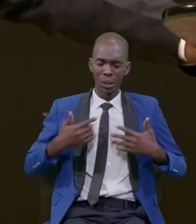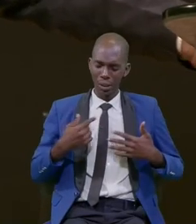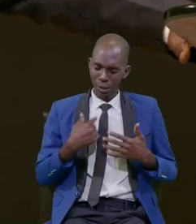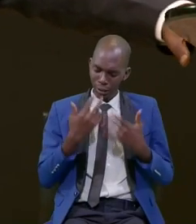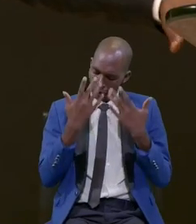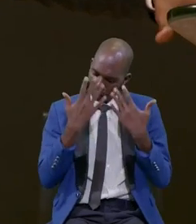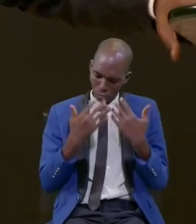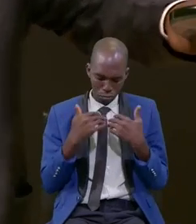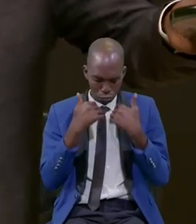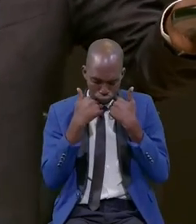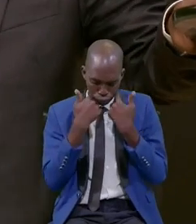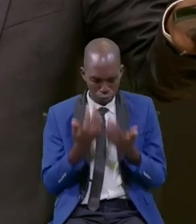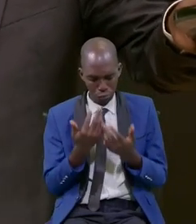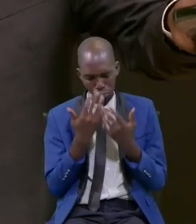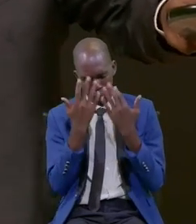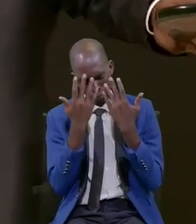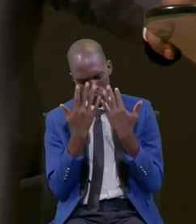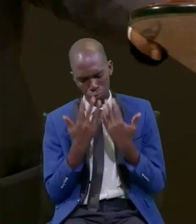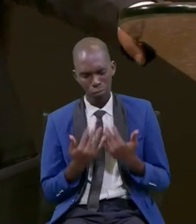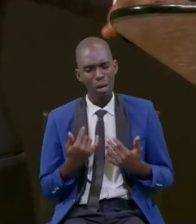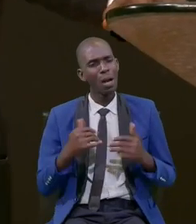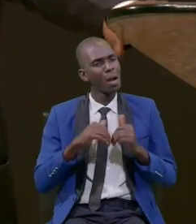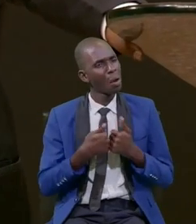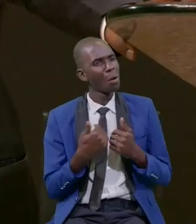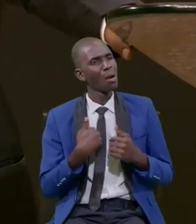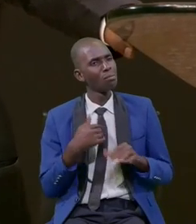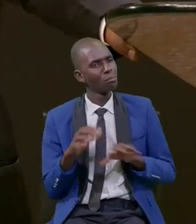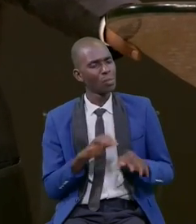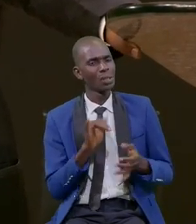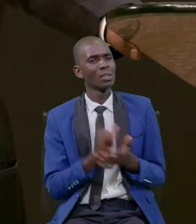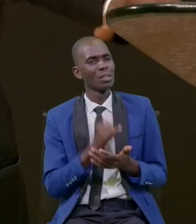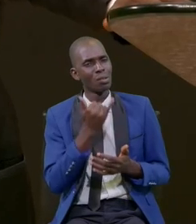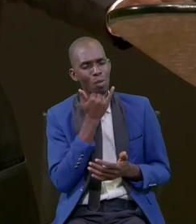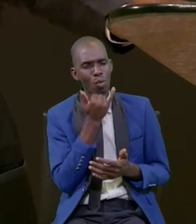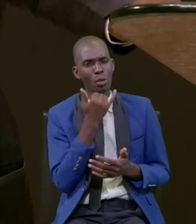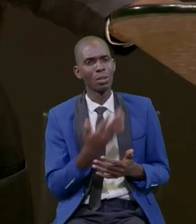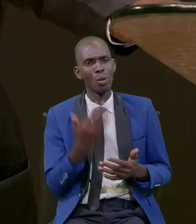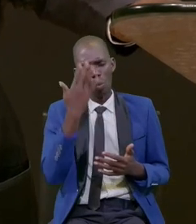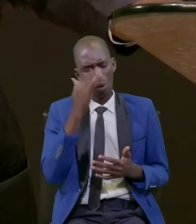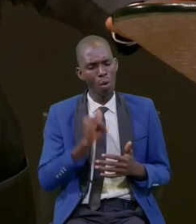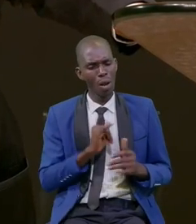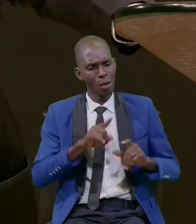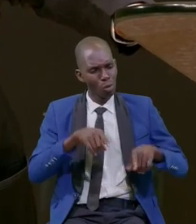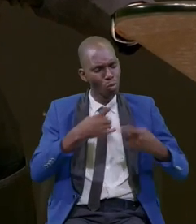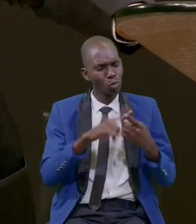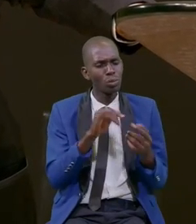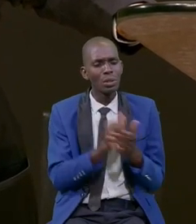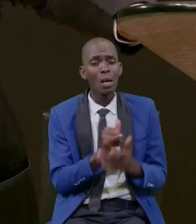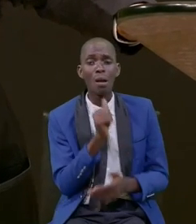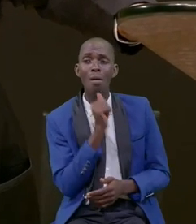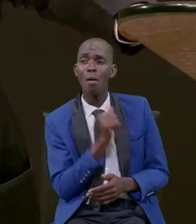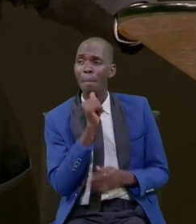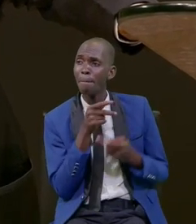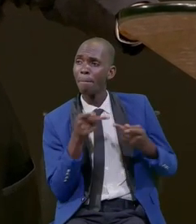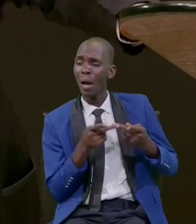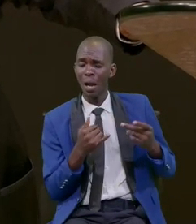comment je pouvais agir de cette manière? Comment je pouvais faire cela que je suis allé là-bas